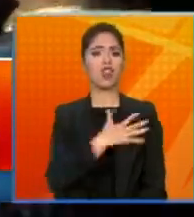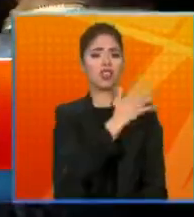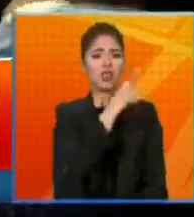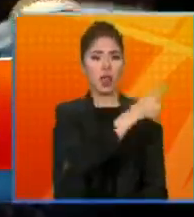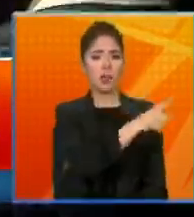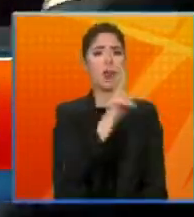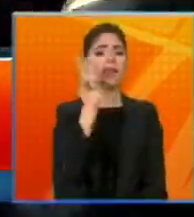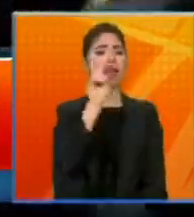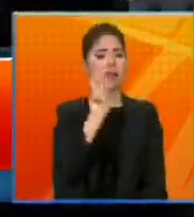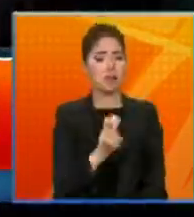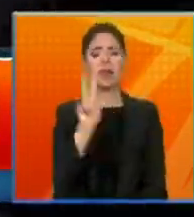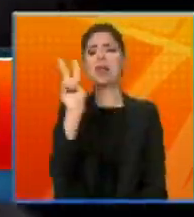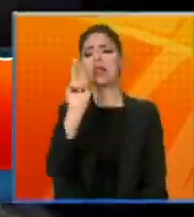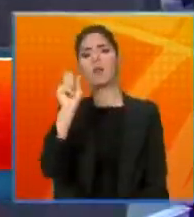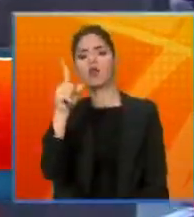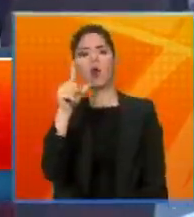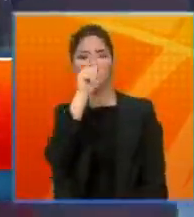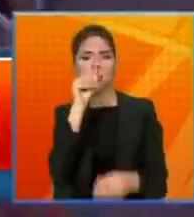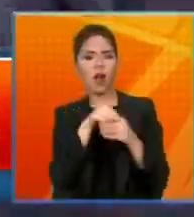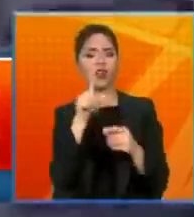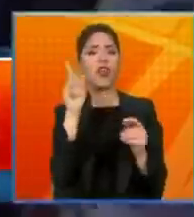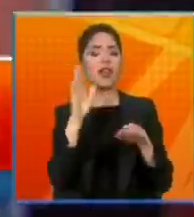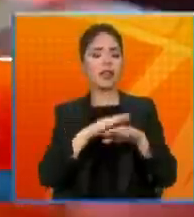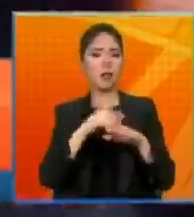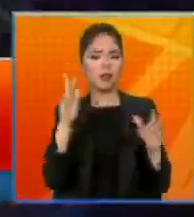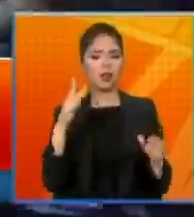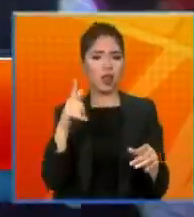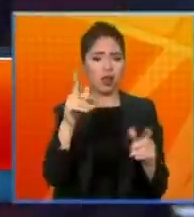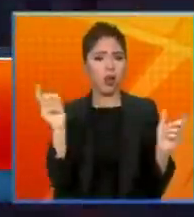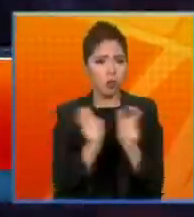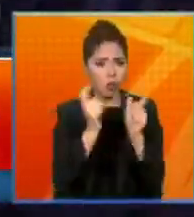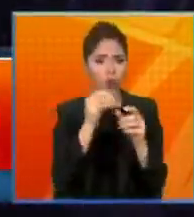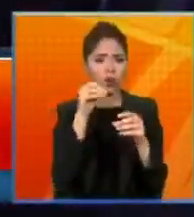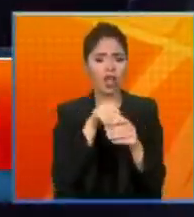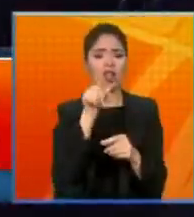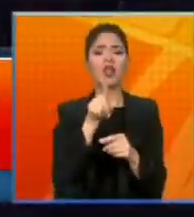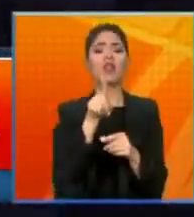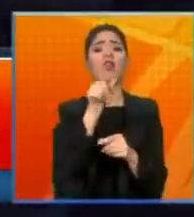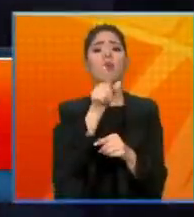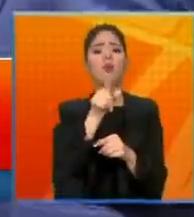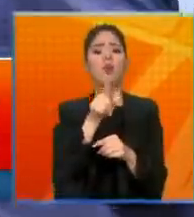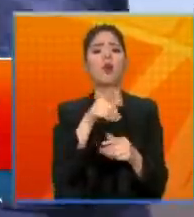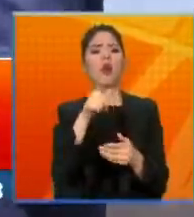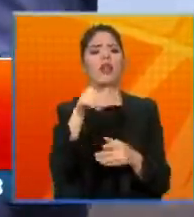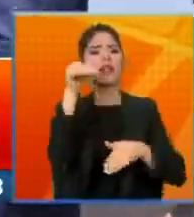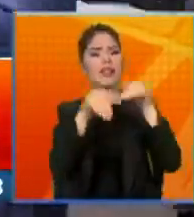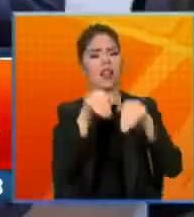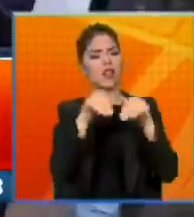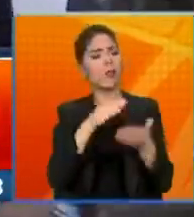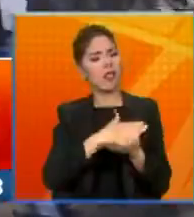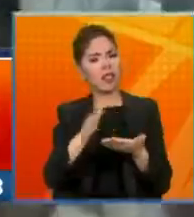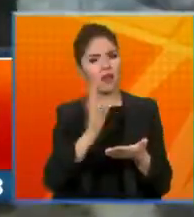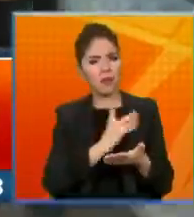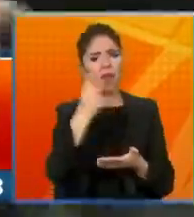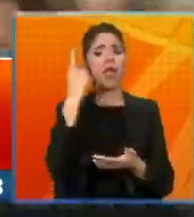CHP'de 28-29 Mart'ta yapılacak olağan kurultay için ilk kongre süreçleri devam ediyor. Genel Başkan Kılıçdaroğlu'nun tek